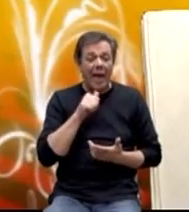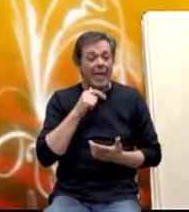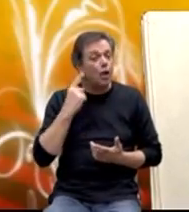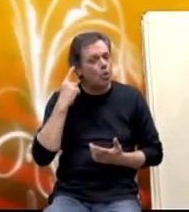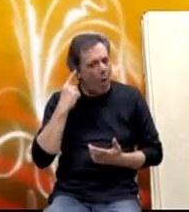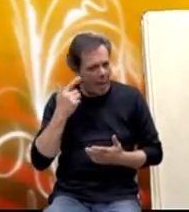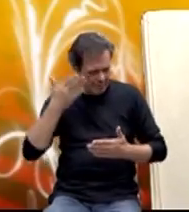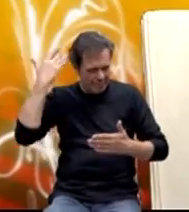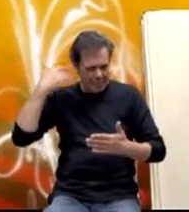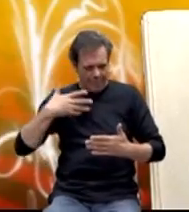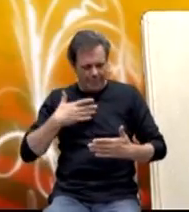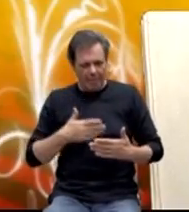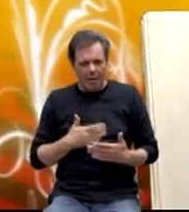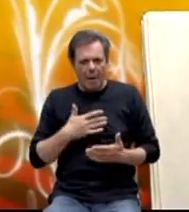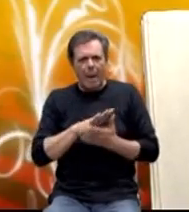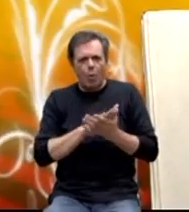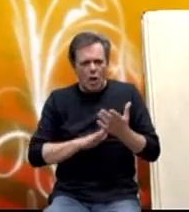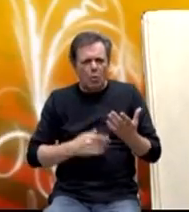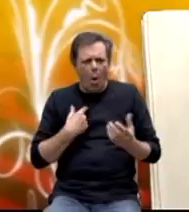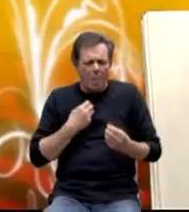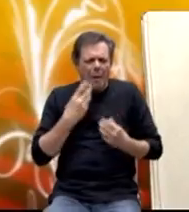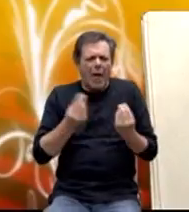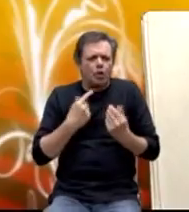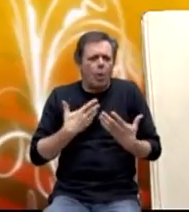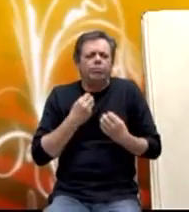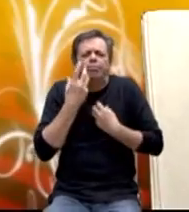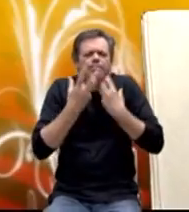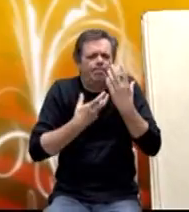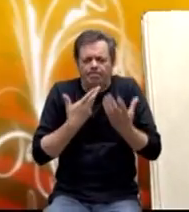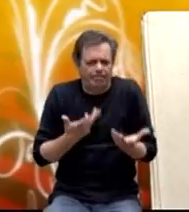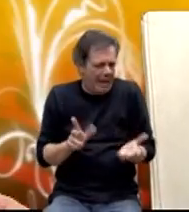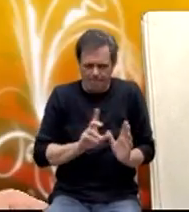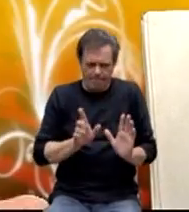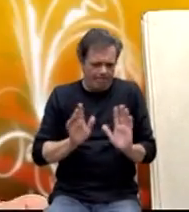čuti u pozadini, jer kažem, on je na početku proizvodio nekakve zvukove